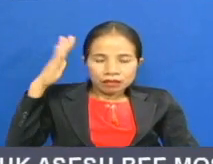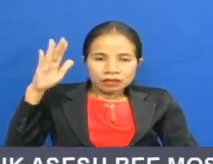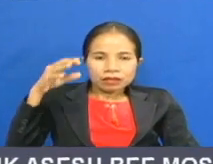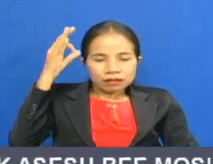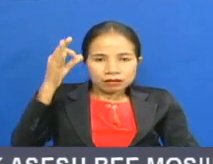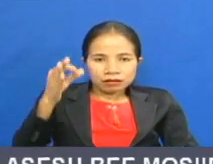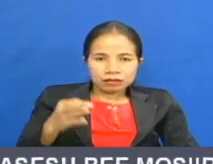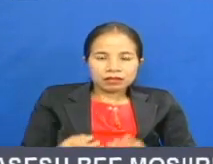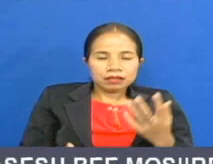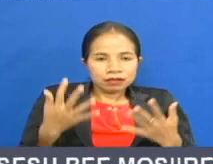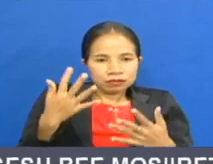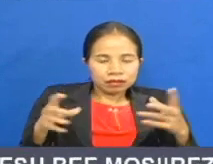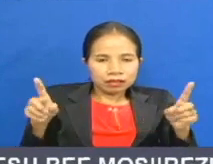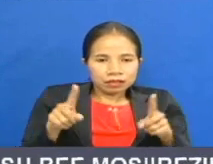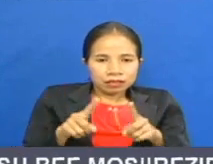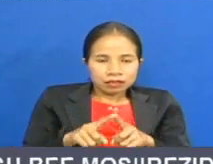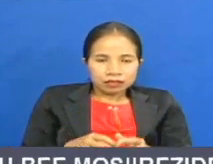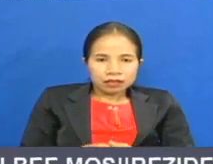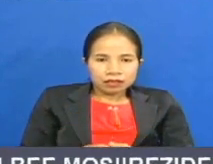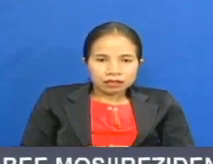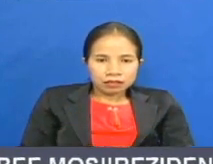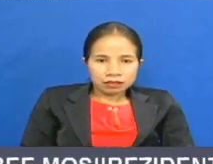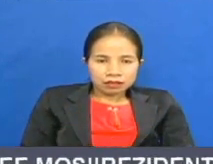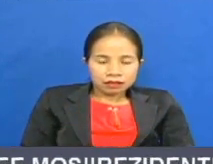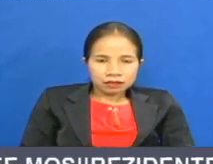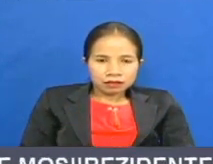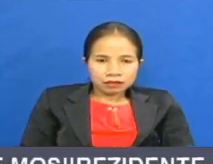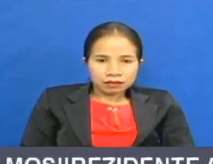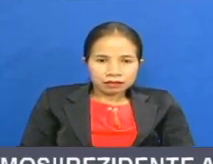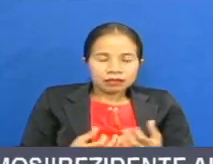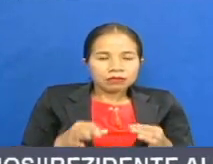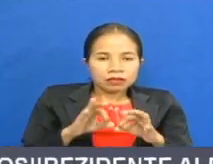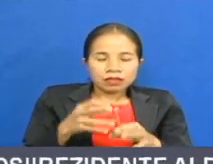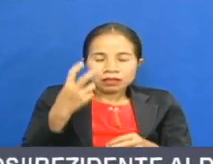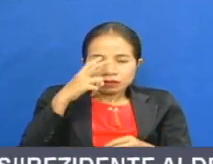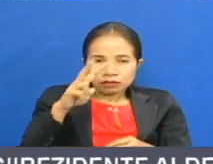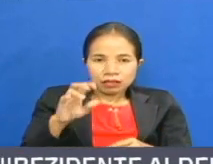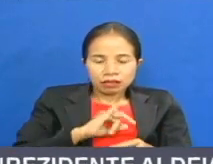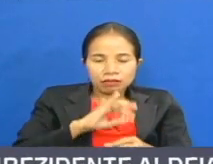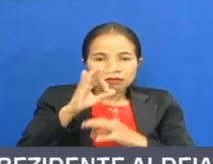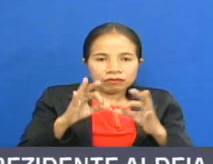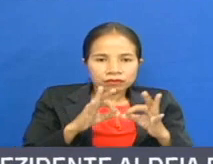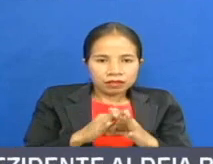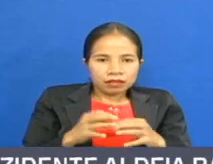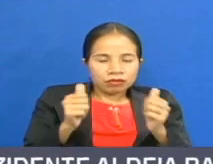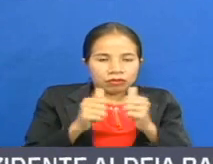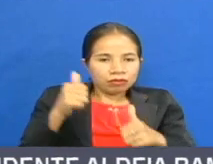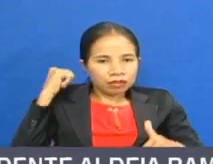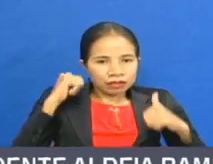ki sunukari dalane ne Warna flores tane ini ya papel importan dia tuare. Kofiar kata ko aktividade